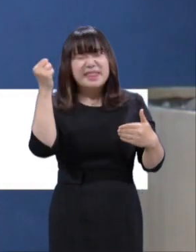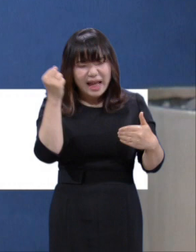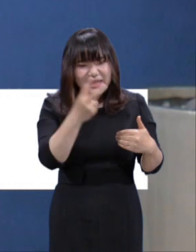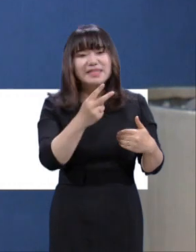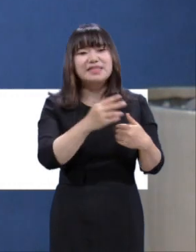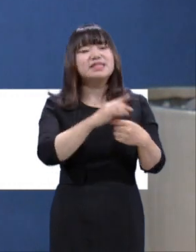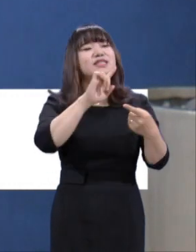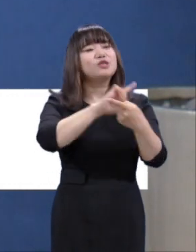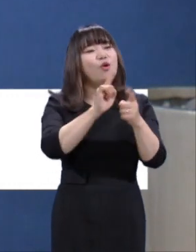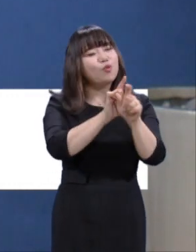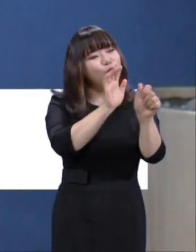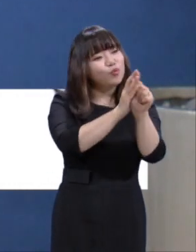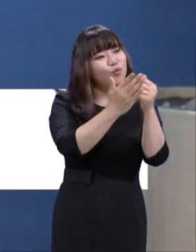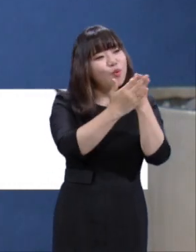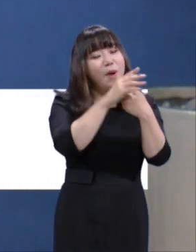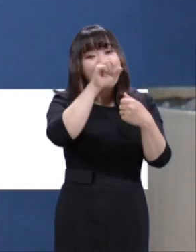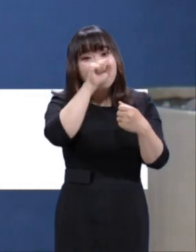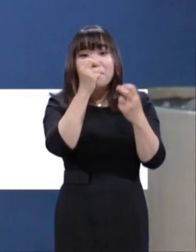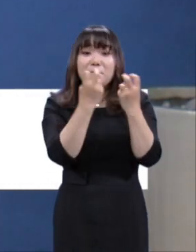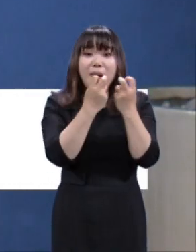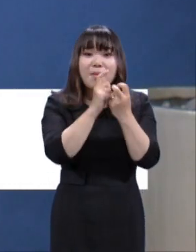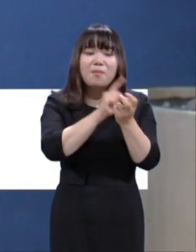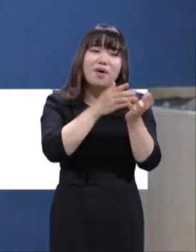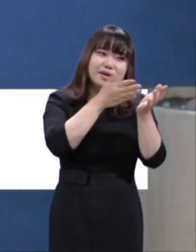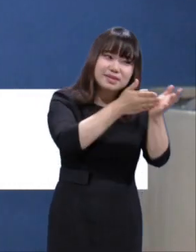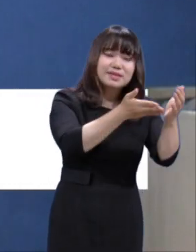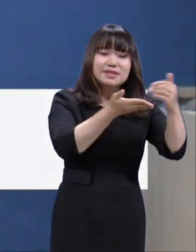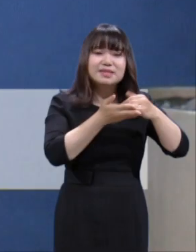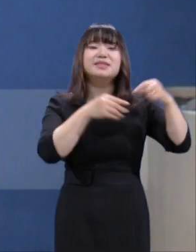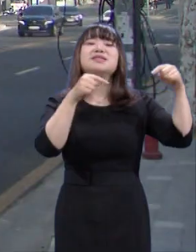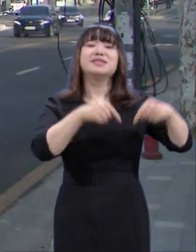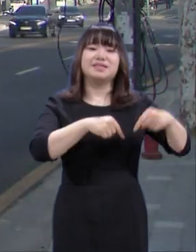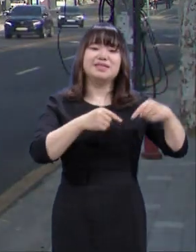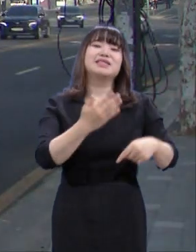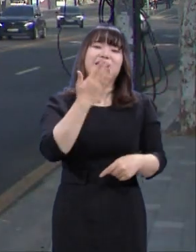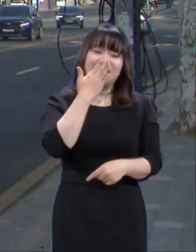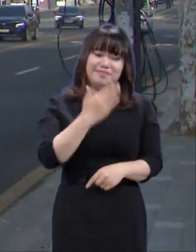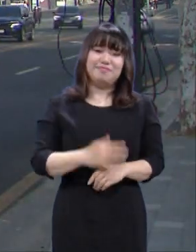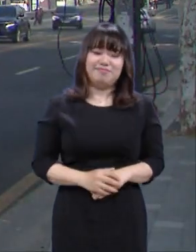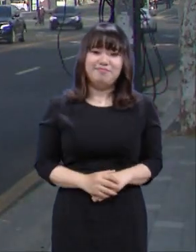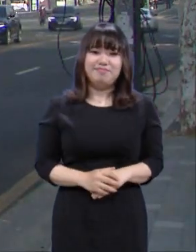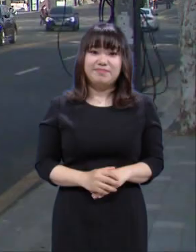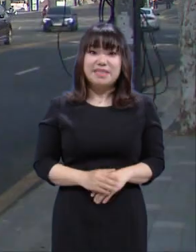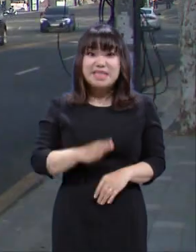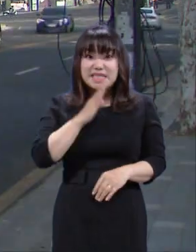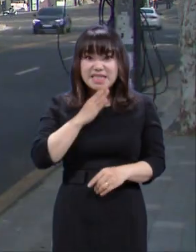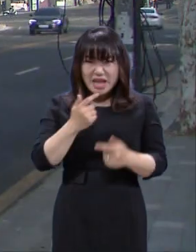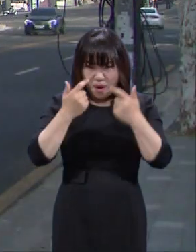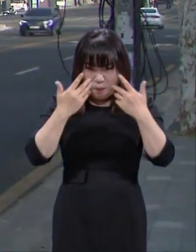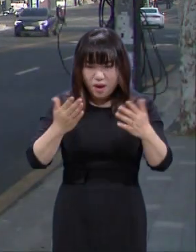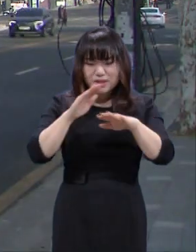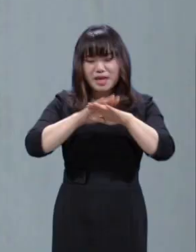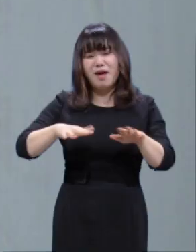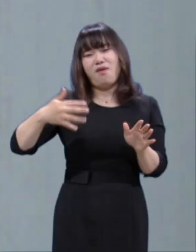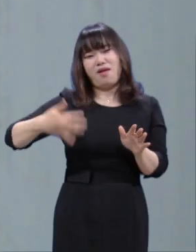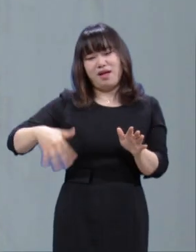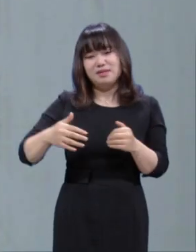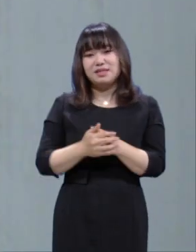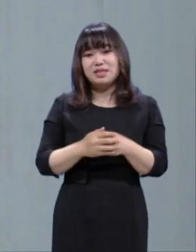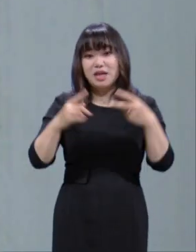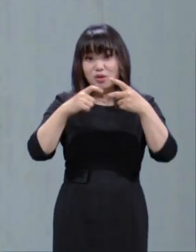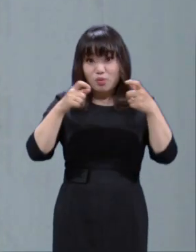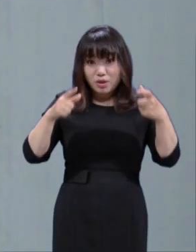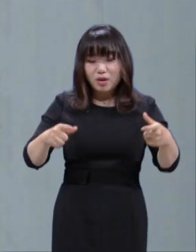상생의 대안들이 충분히 만들어질 수 있다고 봅니다. 이렇다 할 해결책을 찾지 못한 채